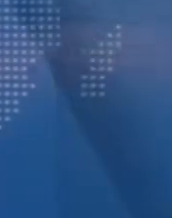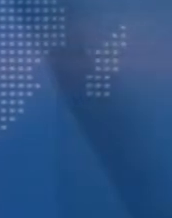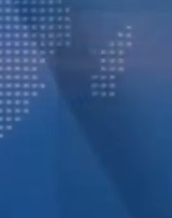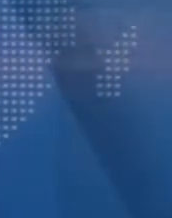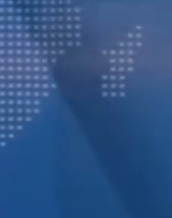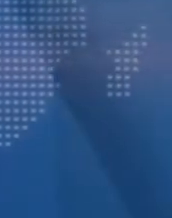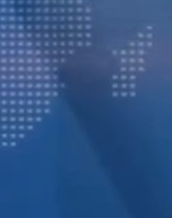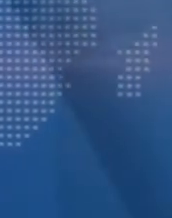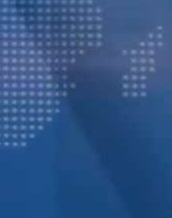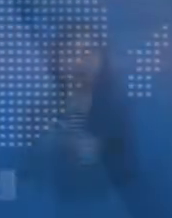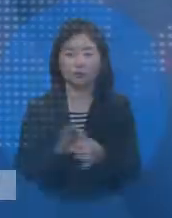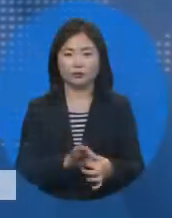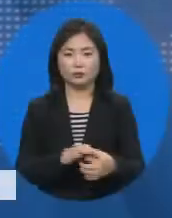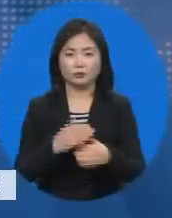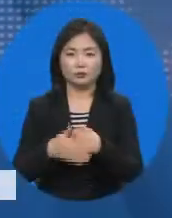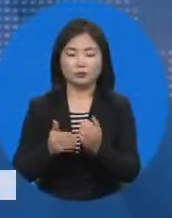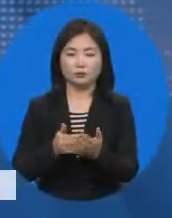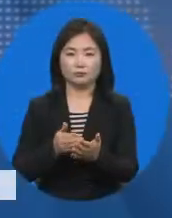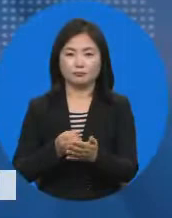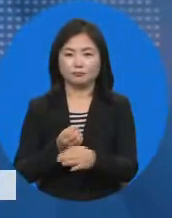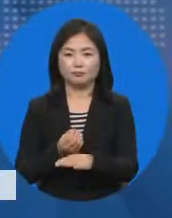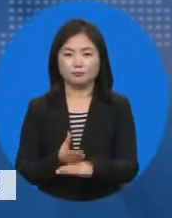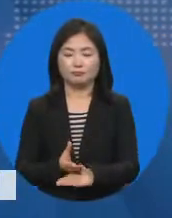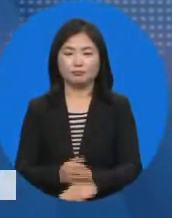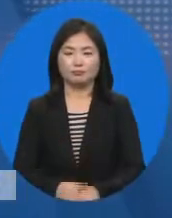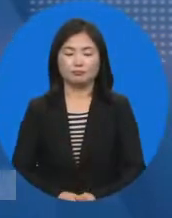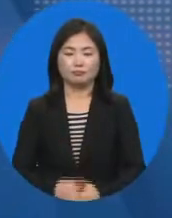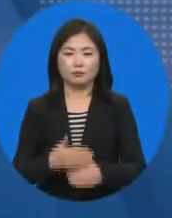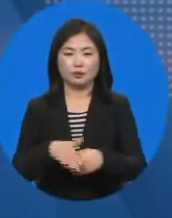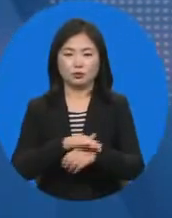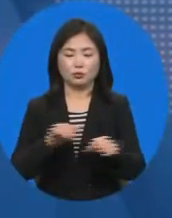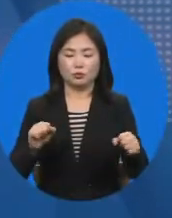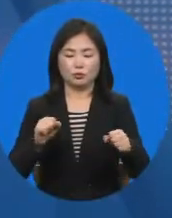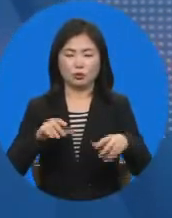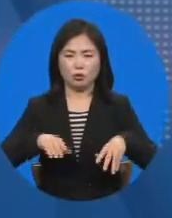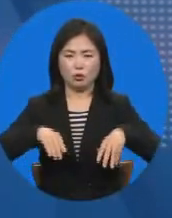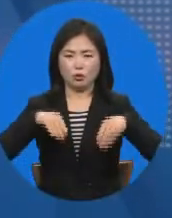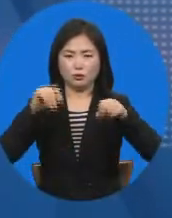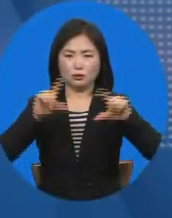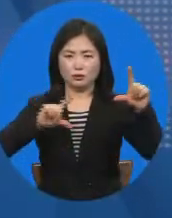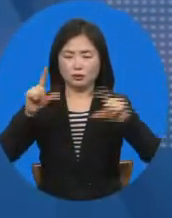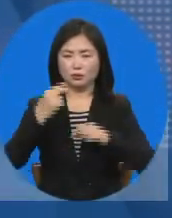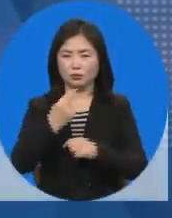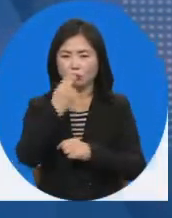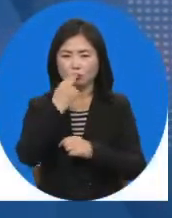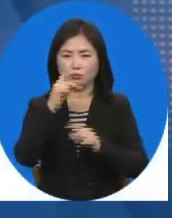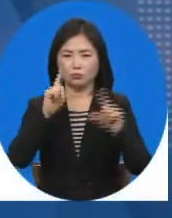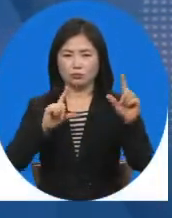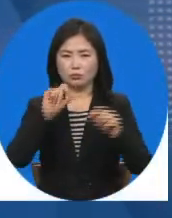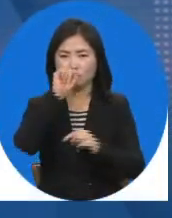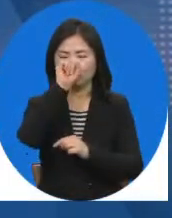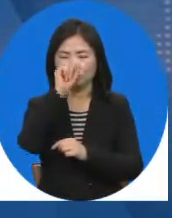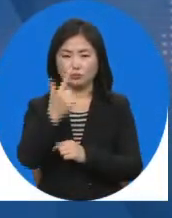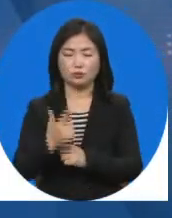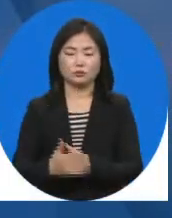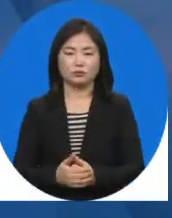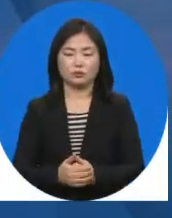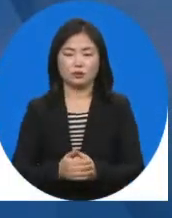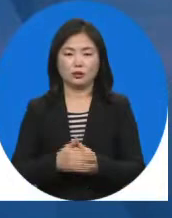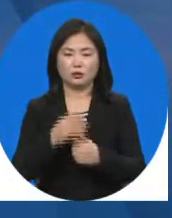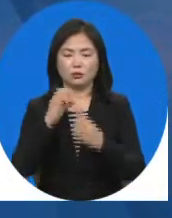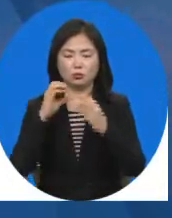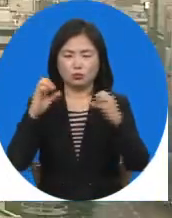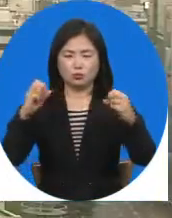안녕하십니까 계속해서 태국에서 전해드리겠습니다 이들과 경쟁은 건조한 가운데 공개질의 나쁜 상태를 보이고 있습니다